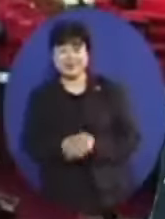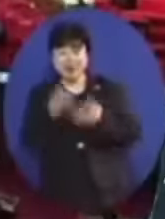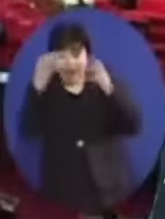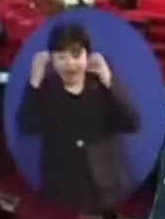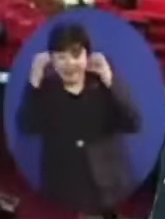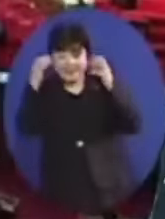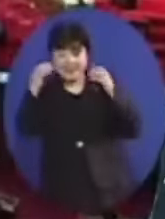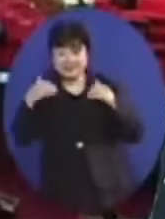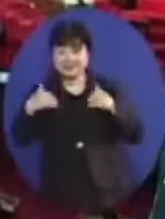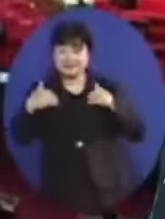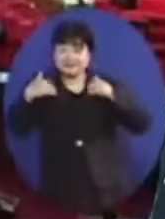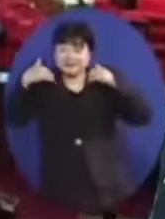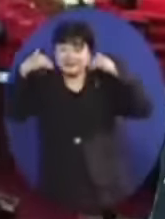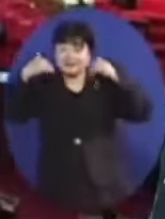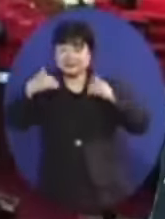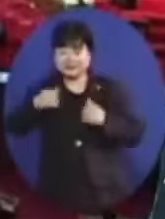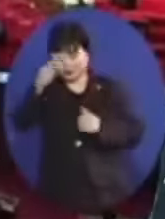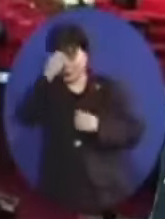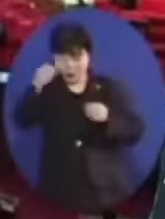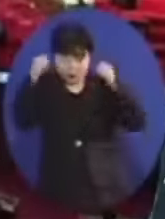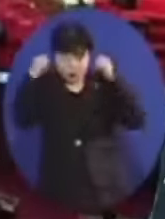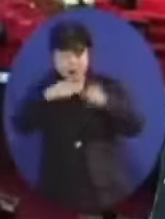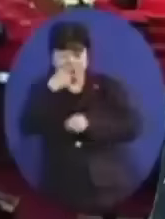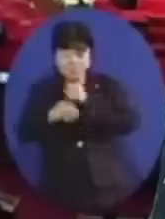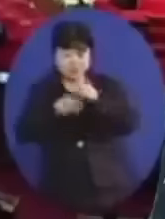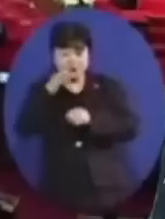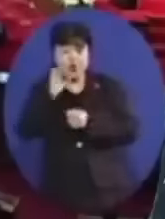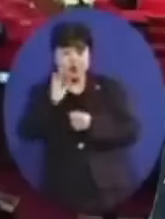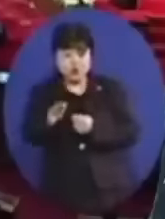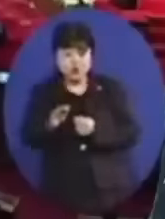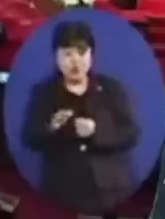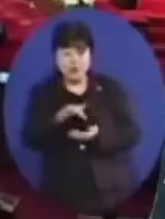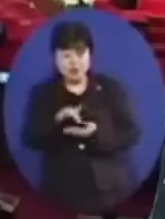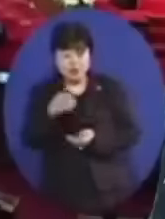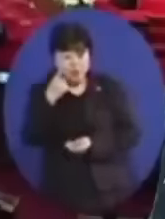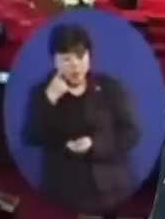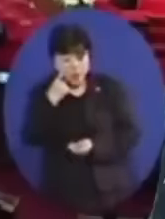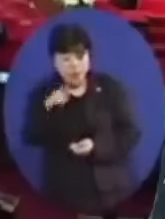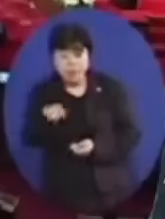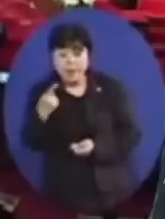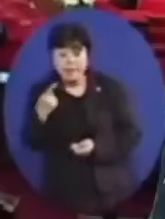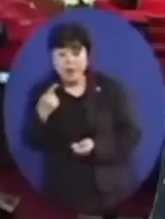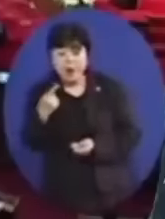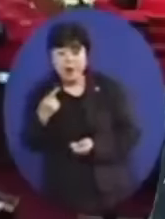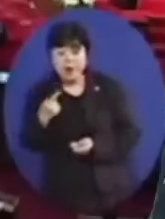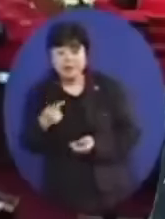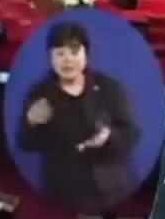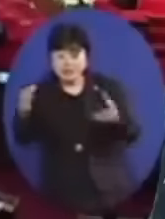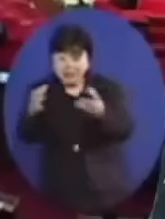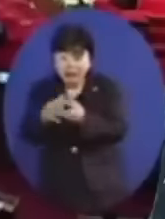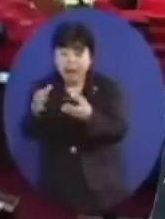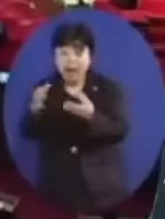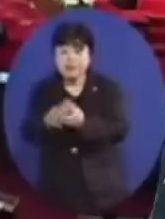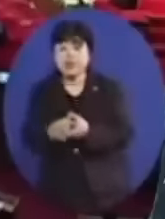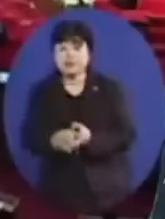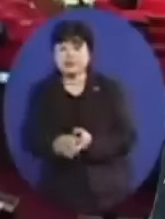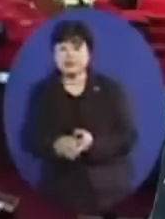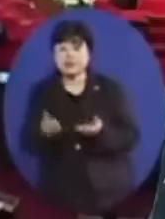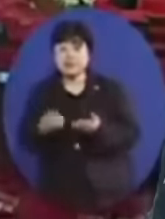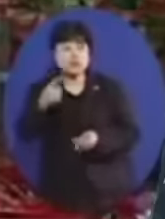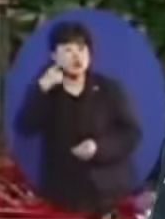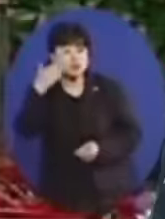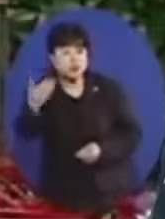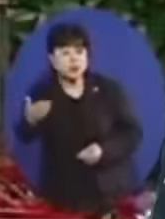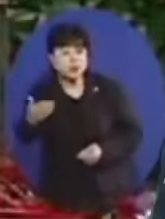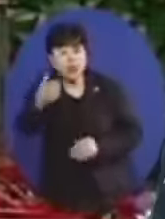아이들이 고등학교를 졸업하고 10년이 지난 후 박사는 조사에 응했던 100명을 다시 면담하면서 그들의 직업을 물었습니다.